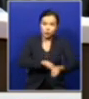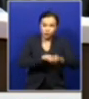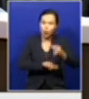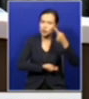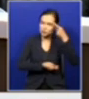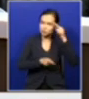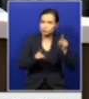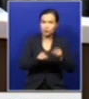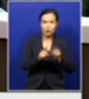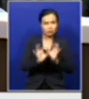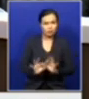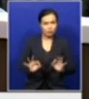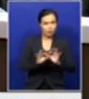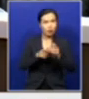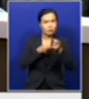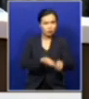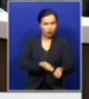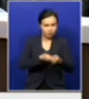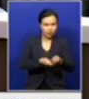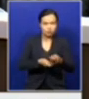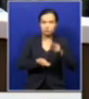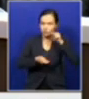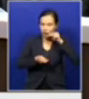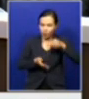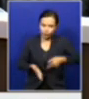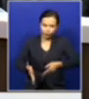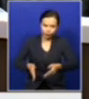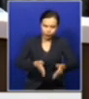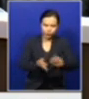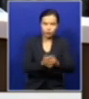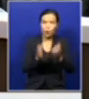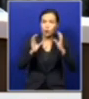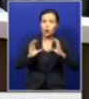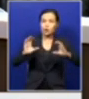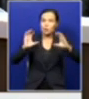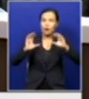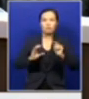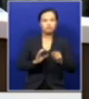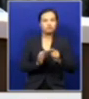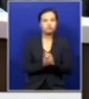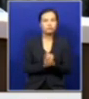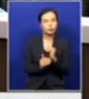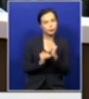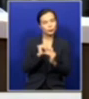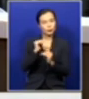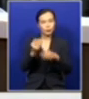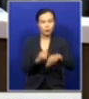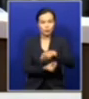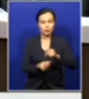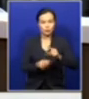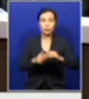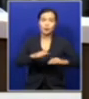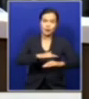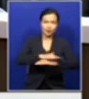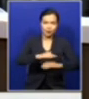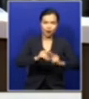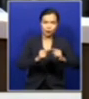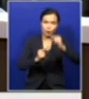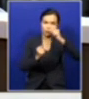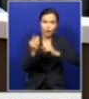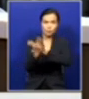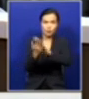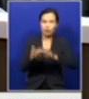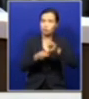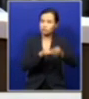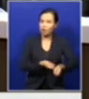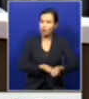หัวใจของการทำการเกษตรก็คือแหล่งน้ำค่ะรัฐบาลจะไม่มีทางพลิกฟื้นเศรษฐกิจฐานรากของประเทศโดยเฉพาะภาคเกษ